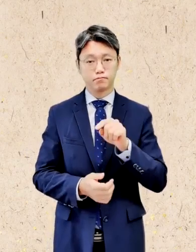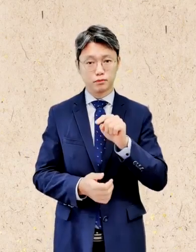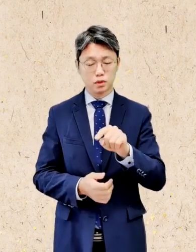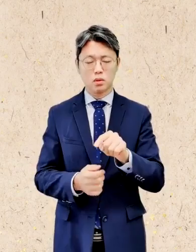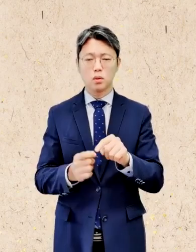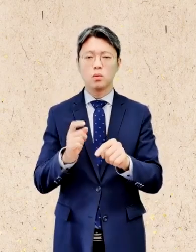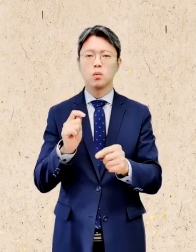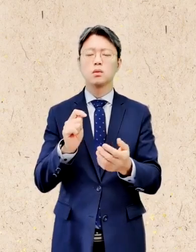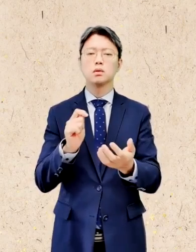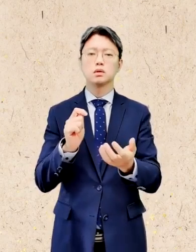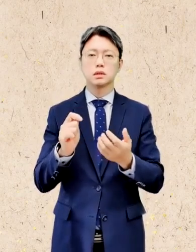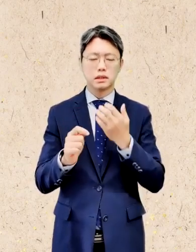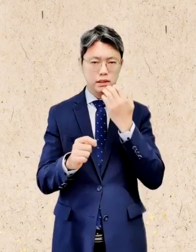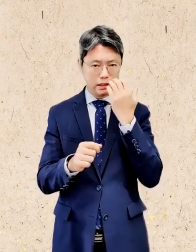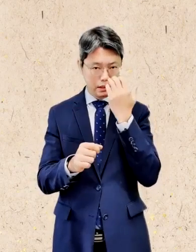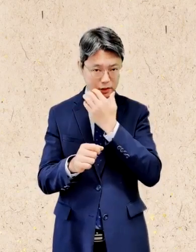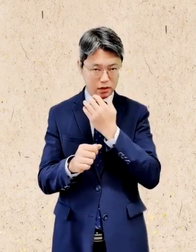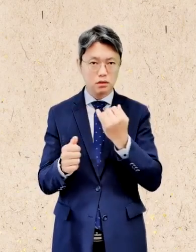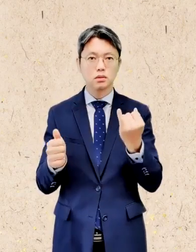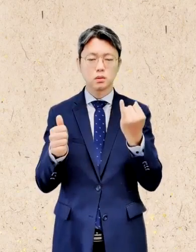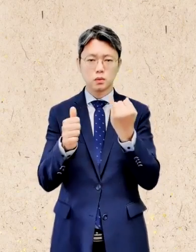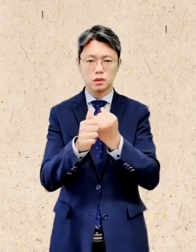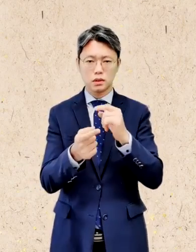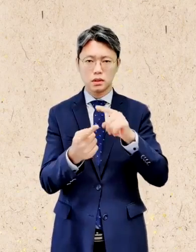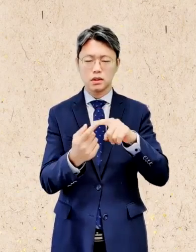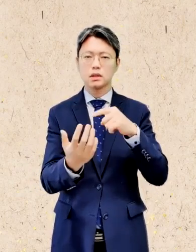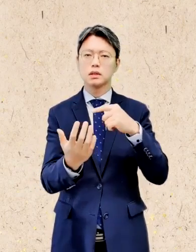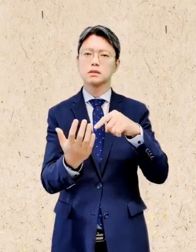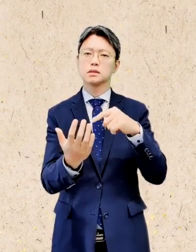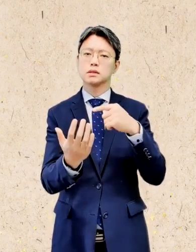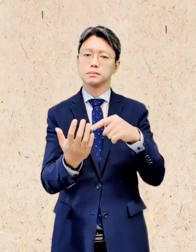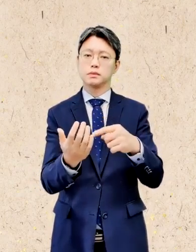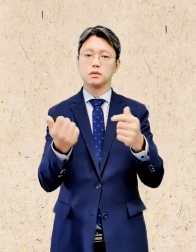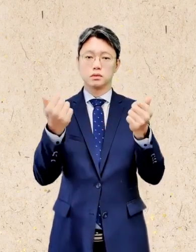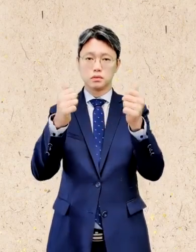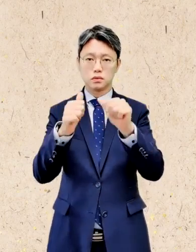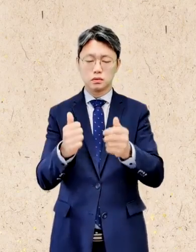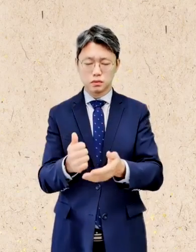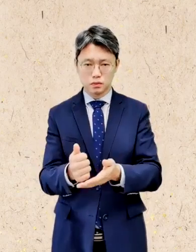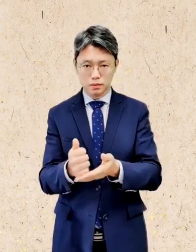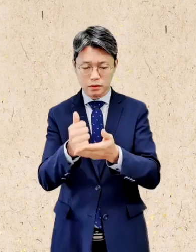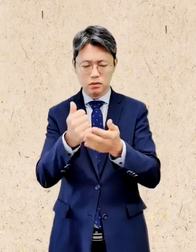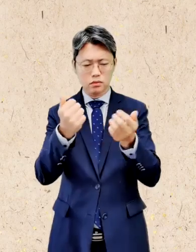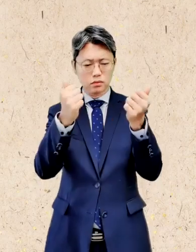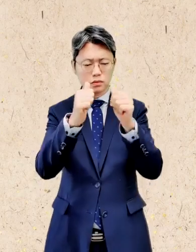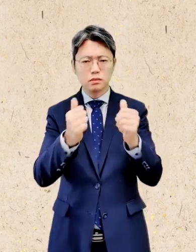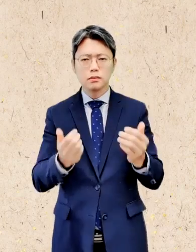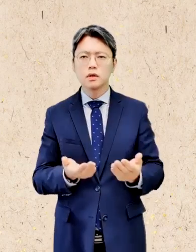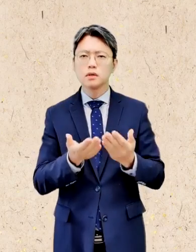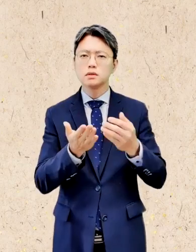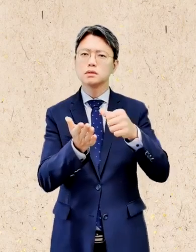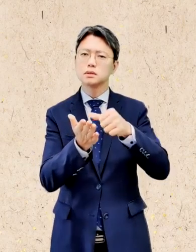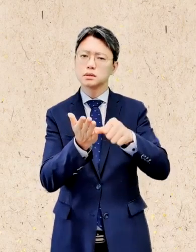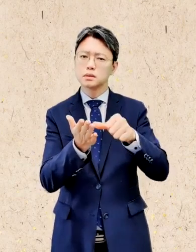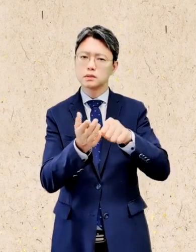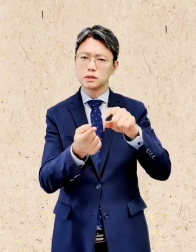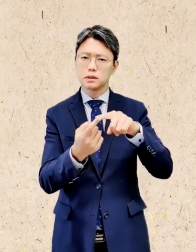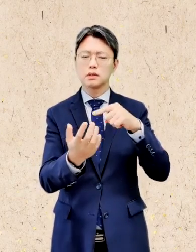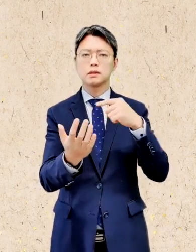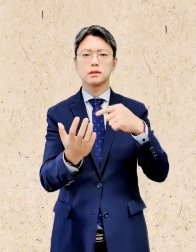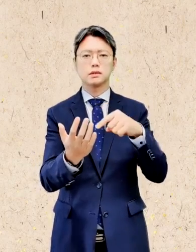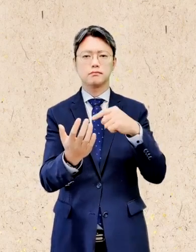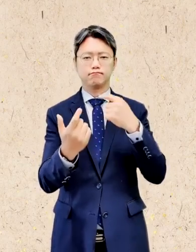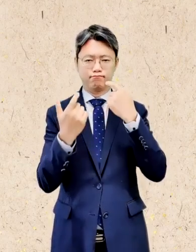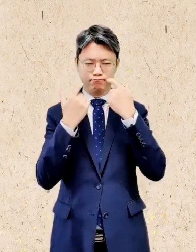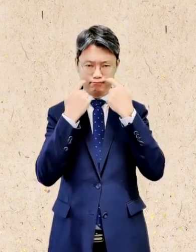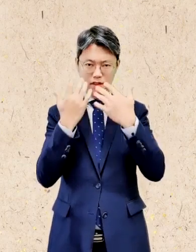고린도전서의 음행과 결혼에 대한 가르침과 우상 숭배와 우상에게 바친 재물에 대한 가르침이 뚜렷하게